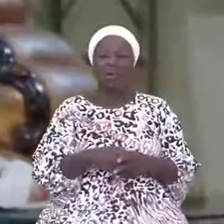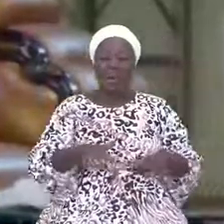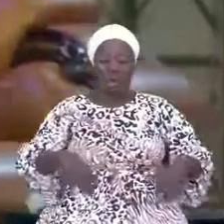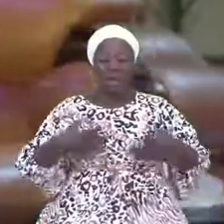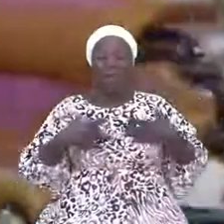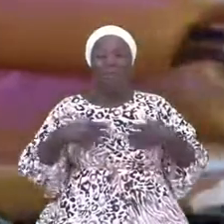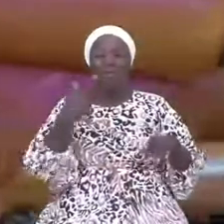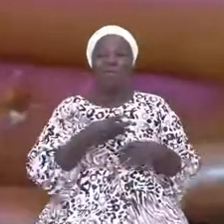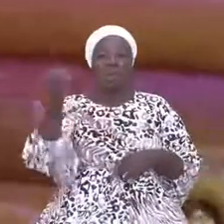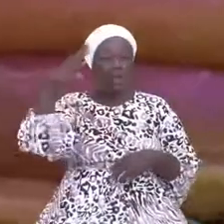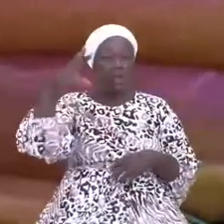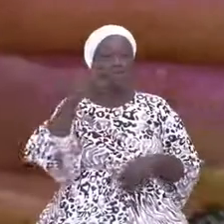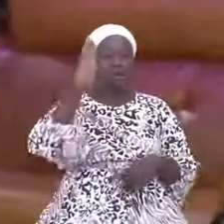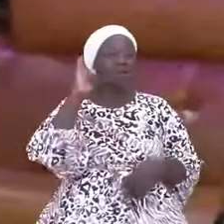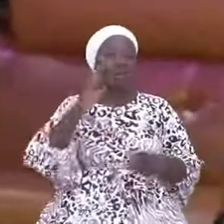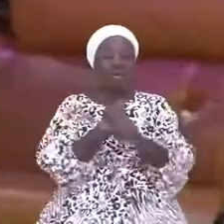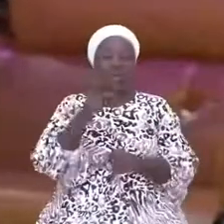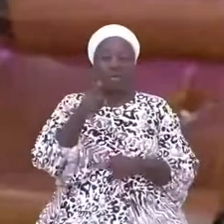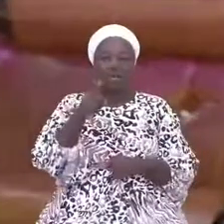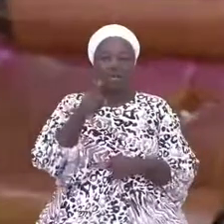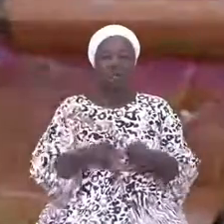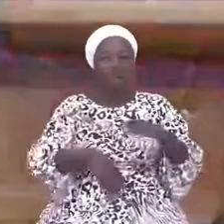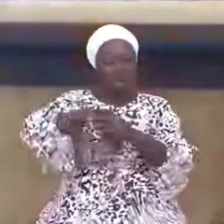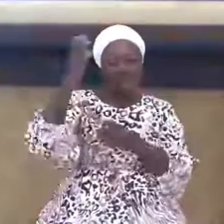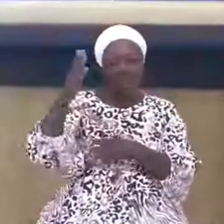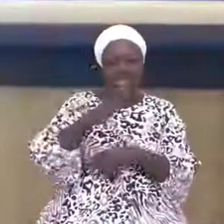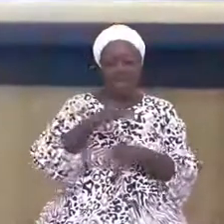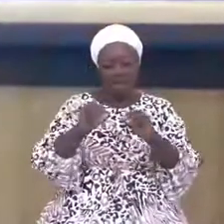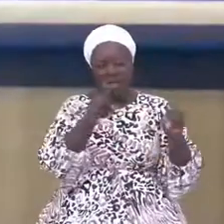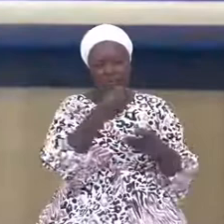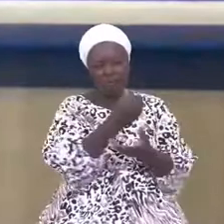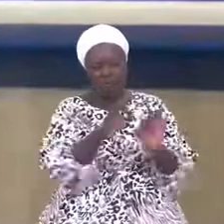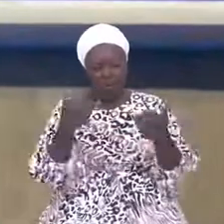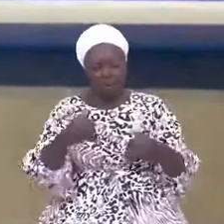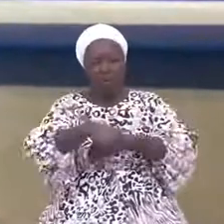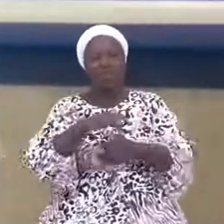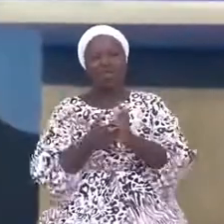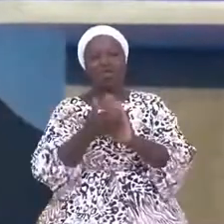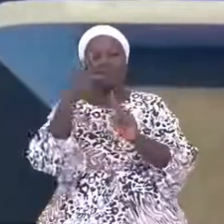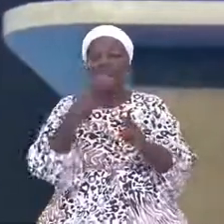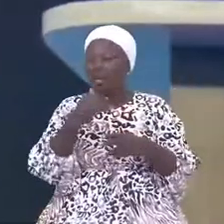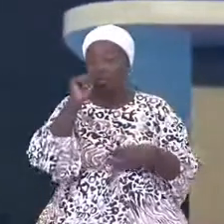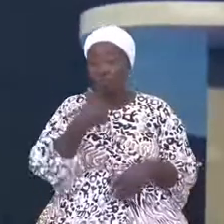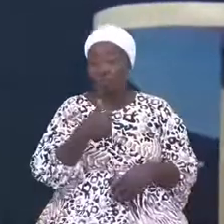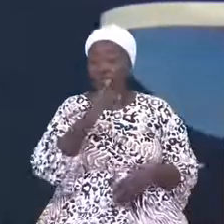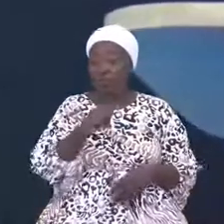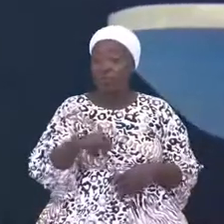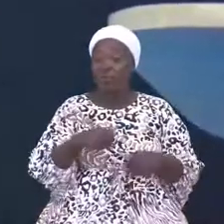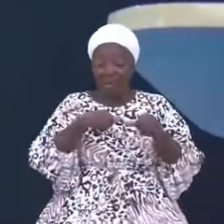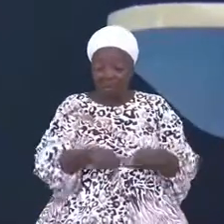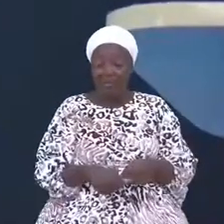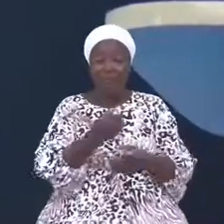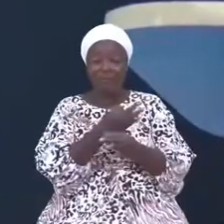et dans la culpabilité. La grâce de Dieu va te sortir et t'affranchir